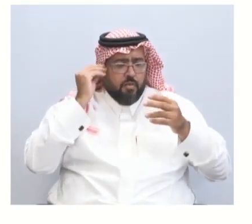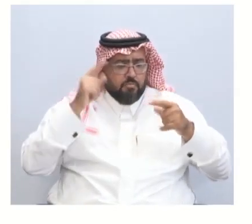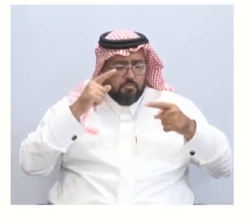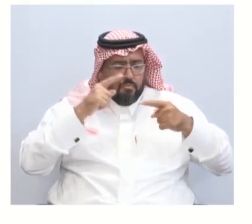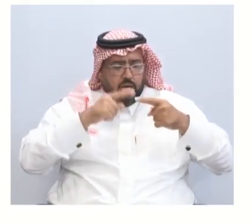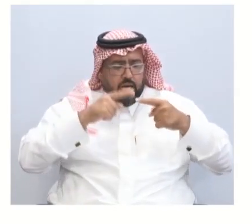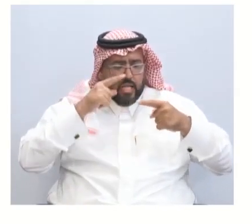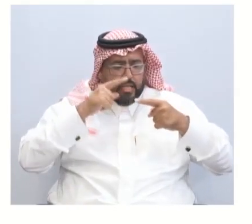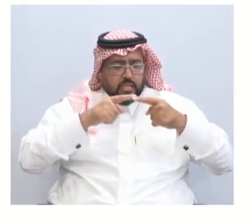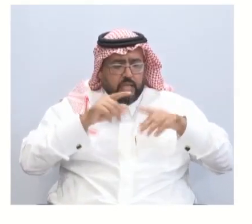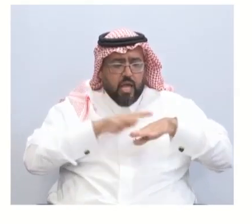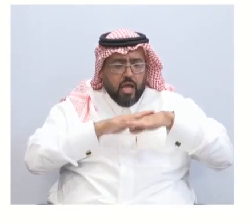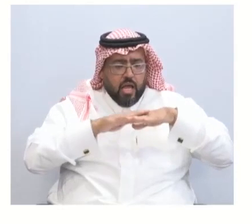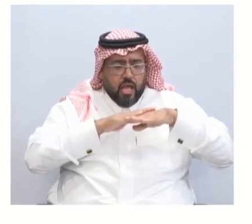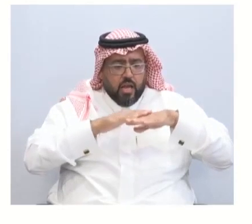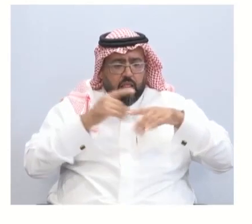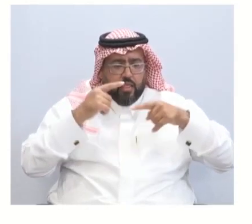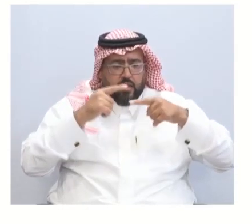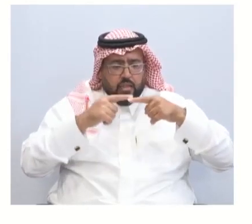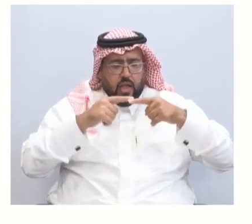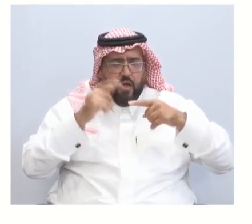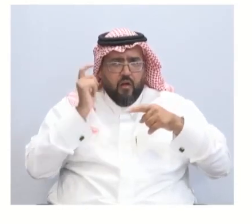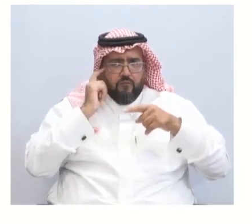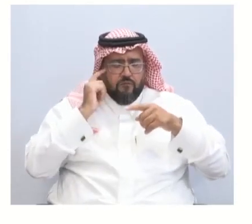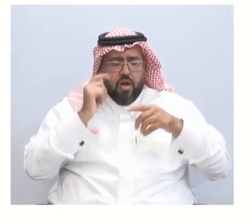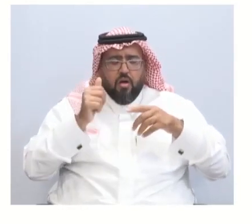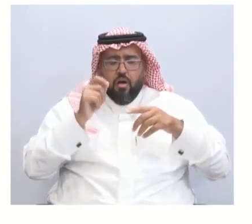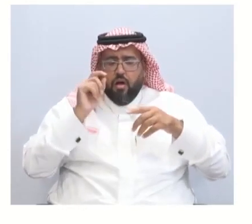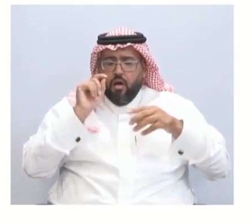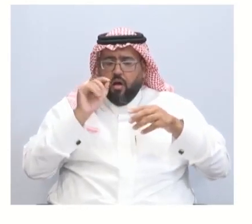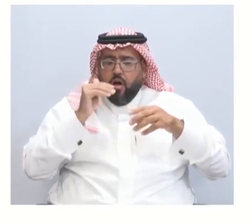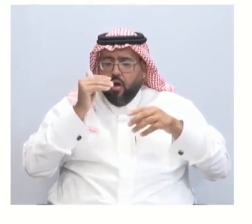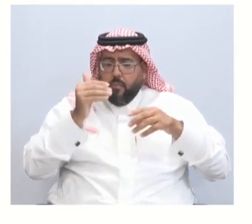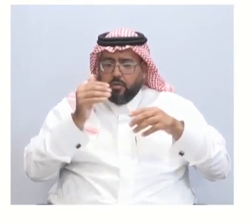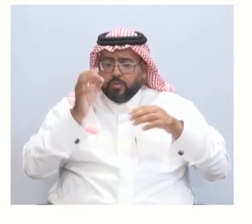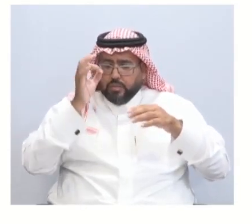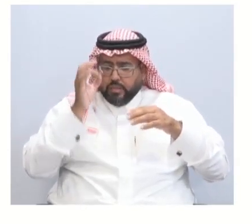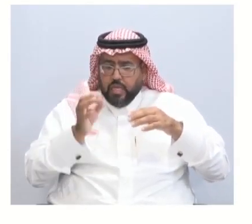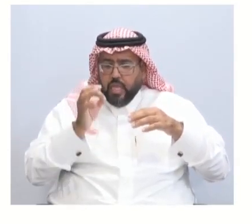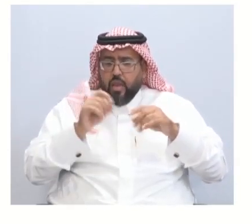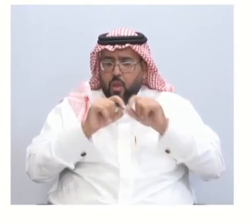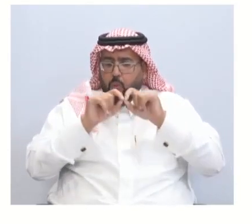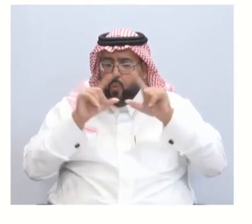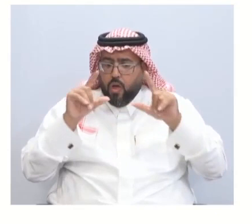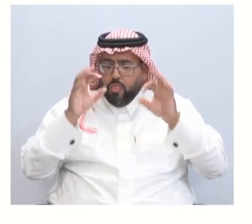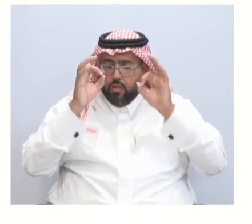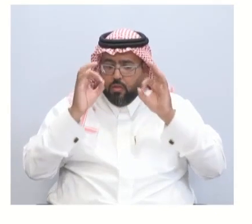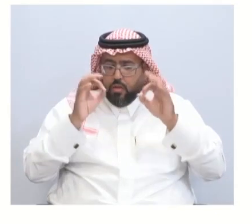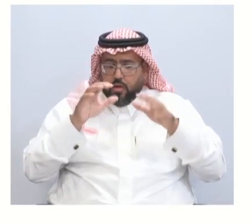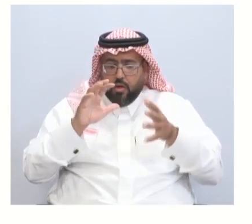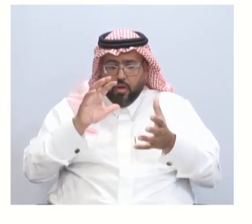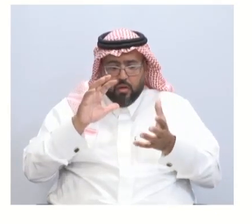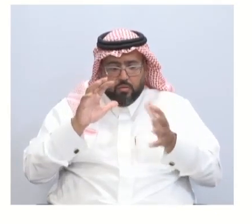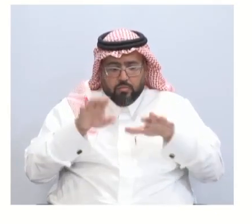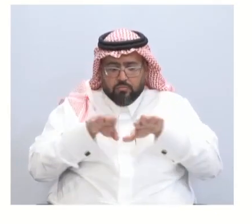للارض الى تقديم ادله جوهريه حول اليه حركه القارات